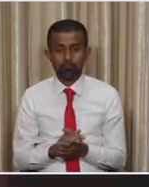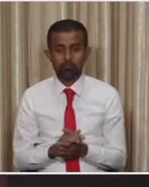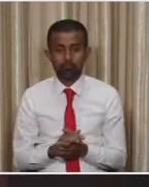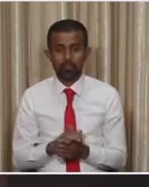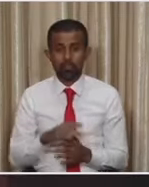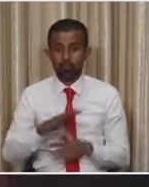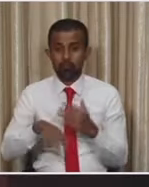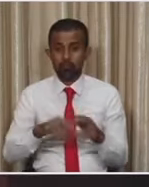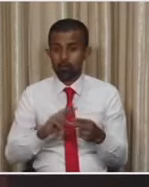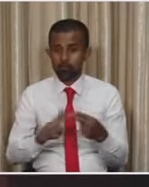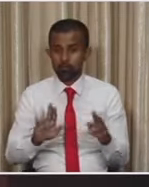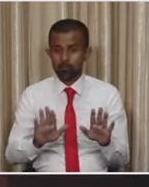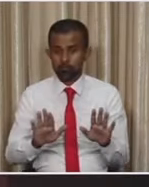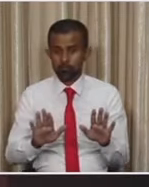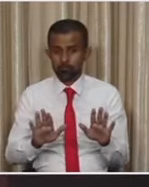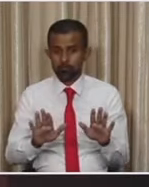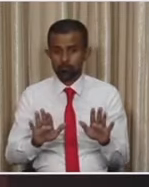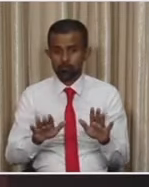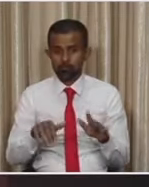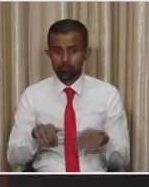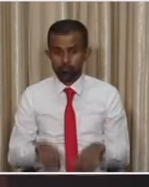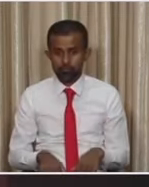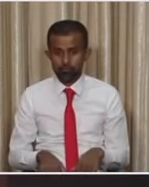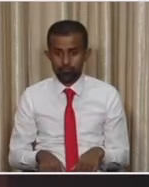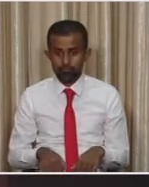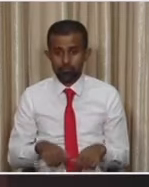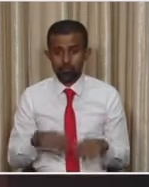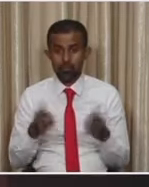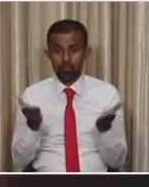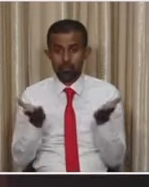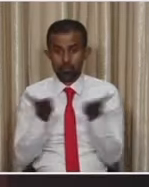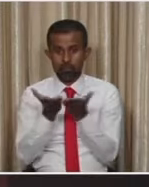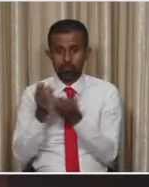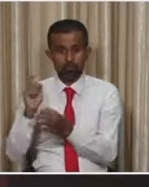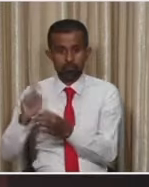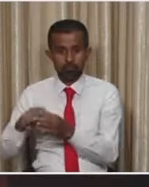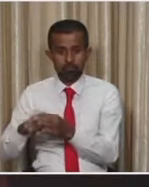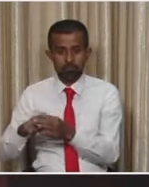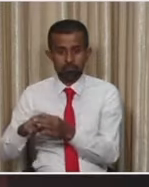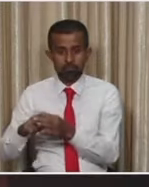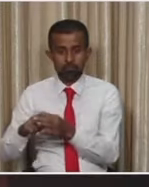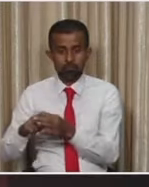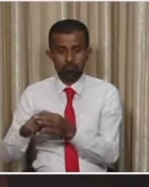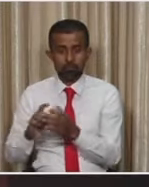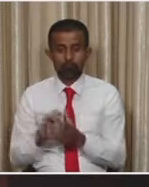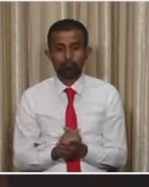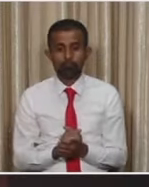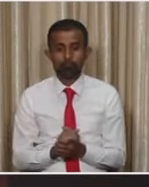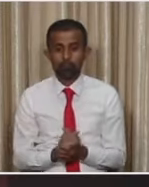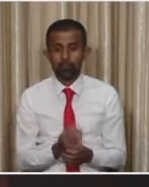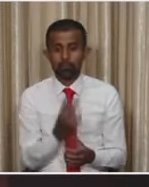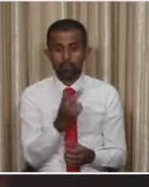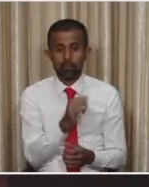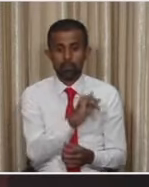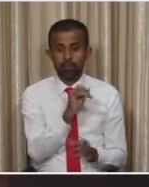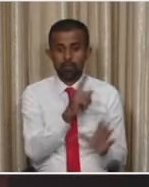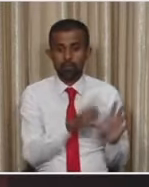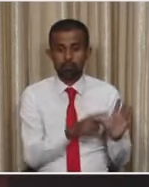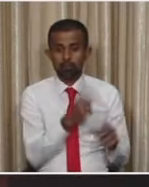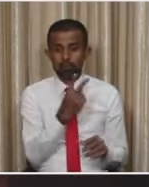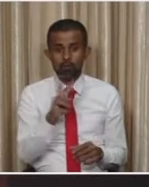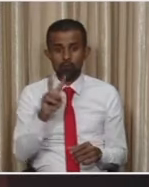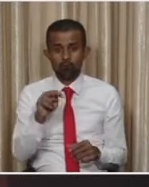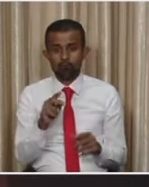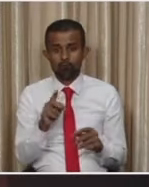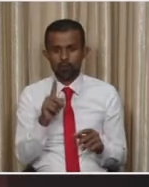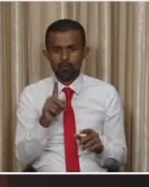පටලව ගන්න එපා. මේ ගැළපීමේ ප්‍රශ්නය, ඒ වගේම අර 2016 ඉඳලා 2020